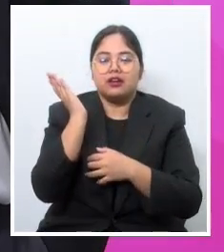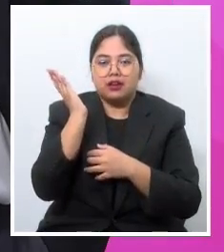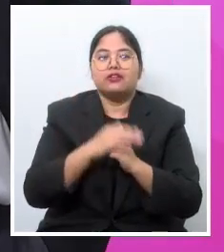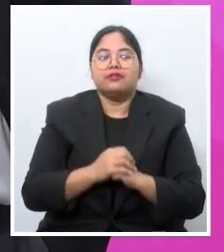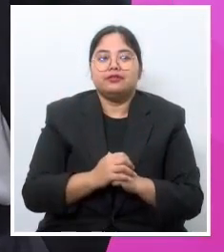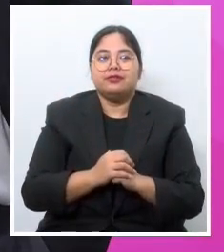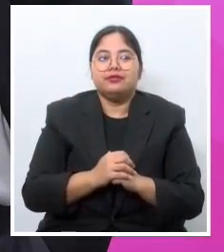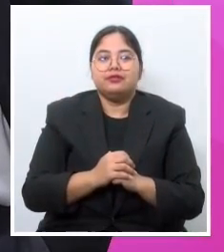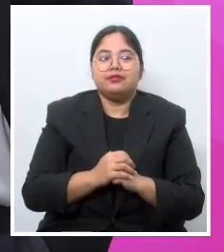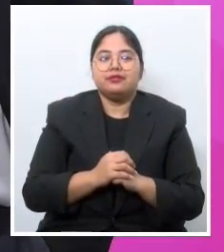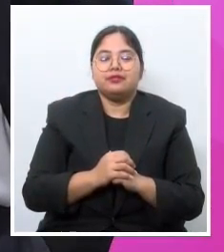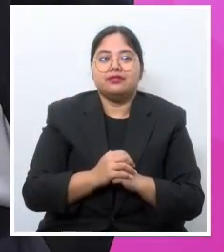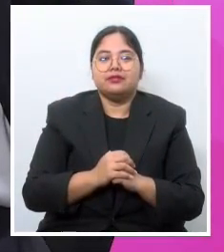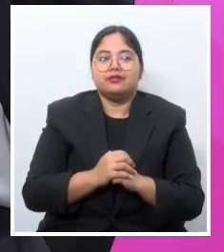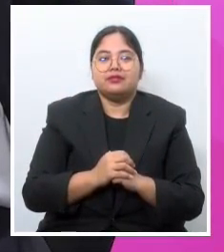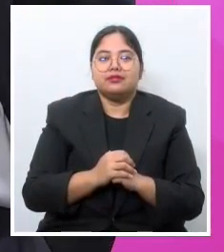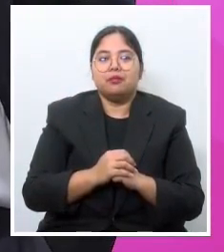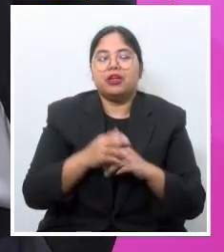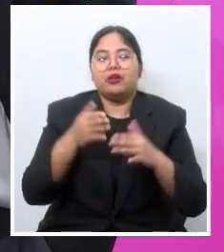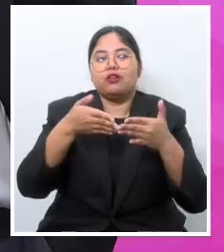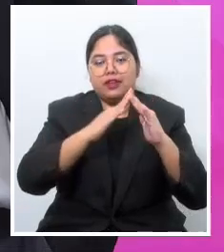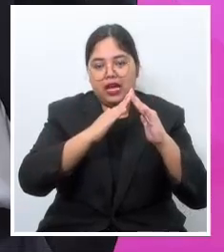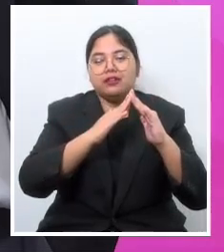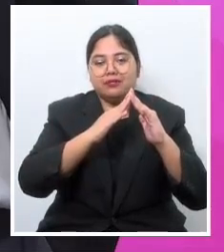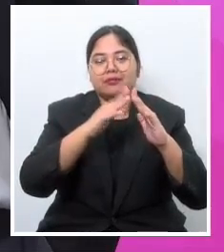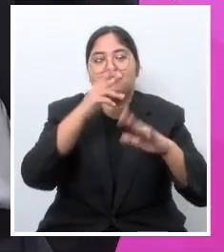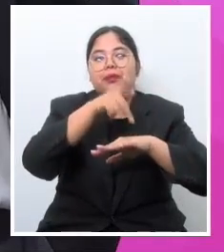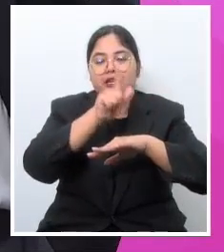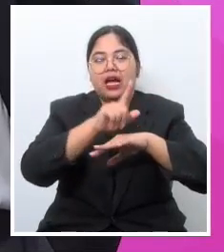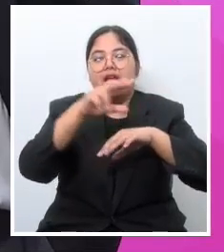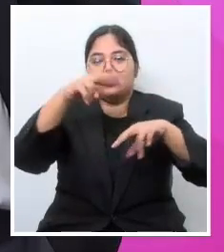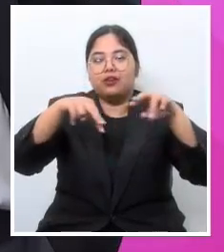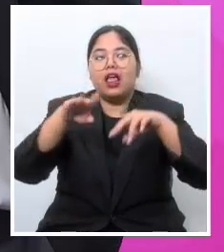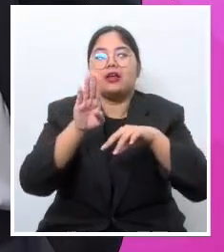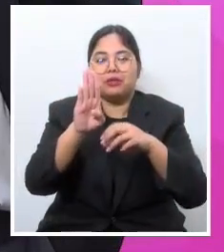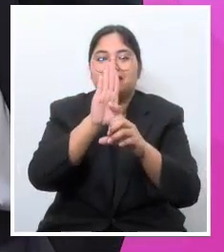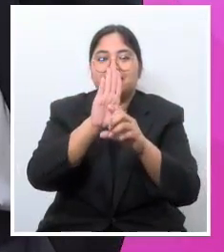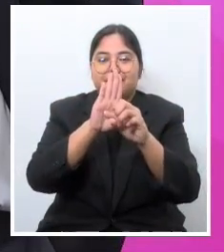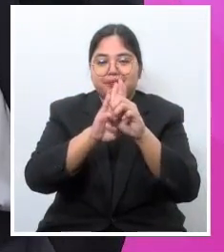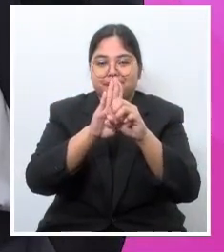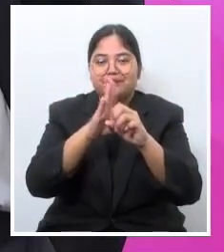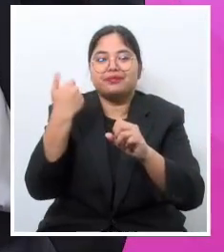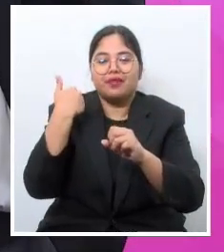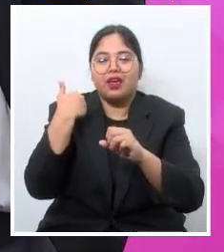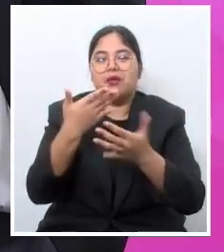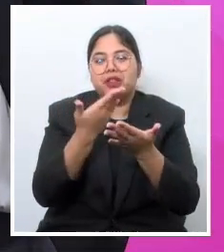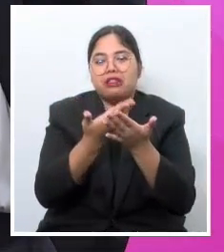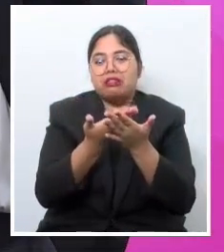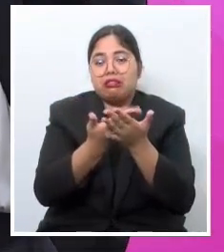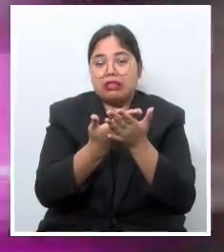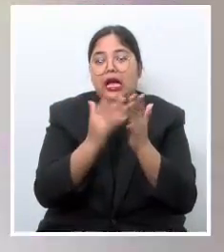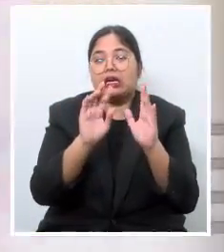จิรยุทธทรัพย์ศรีโสภาผู้ก่อตั้งและประธานเจ้าหน้าที่บริหารบริษัทบิคผู้เป็นไอคอนิคของตลาดเงินดิจิตอล